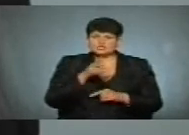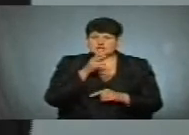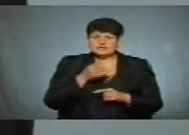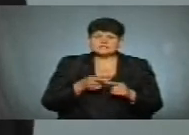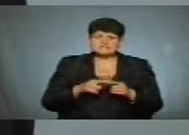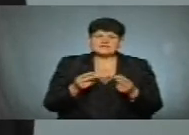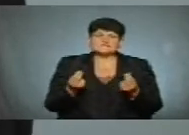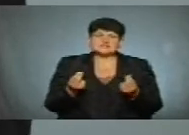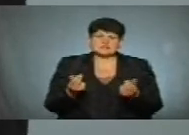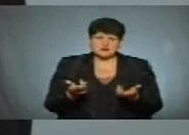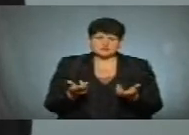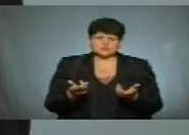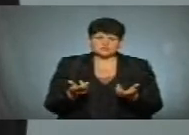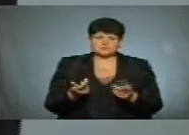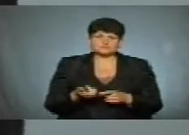фінансово